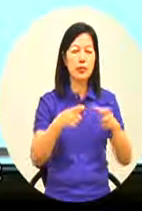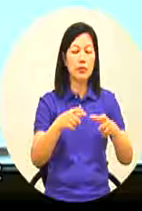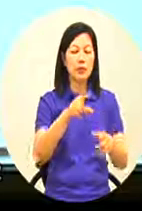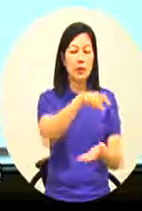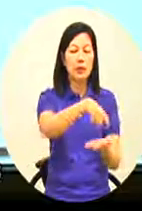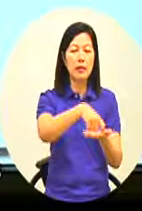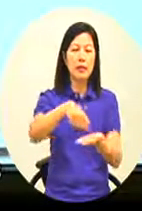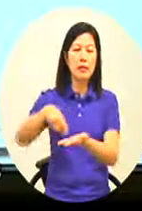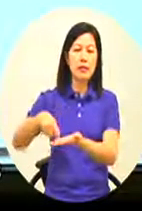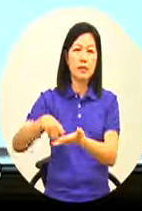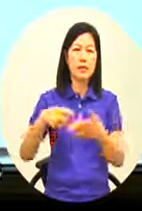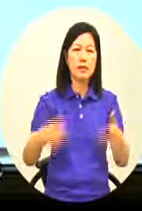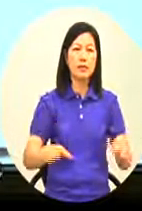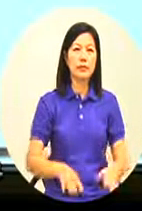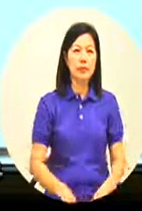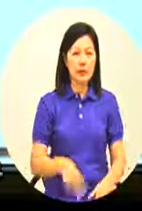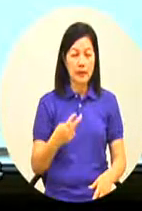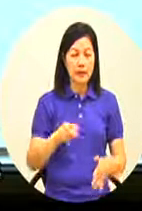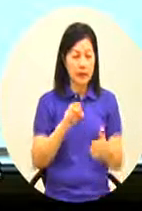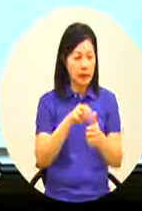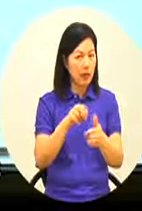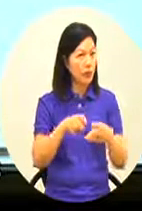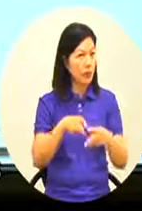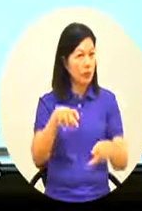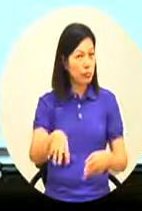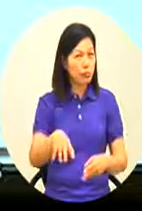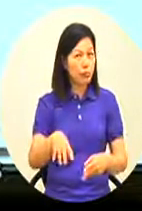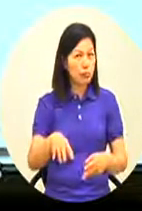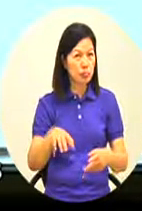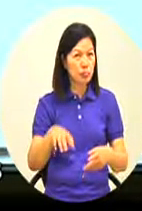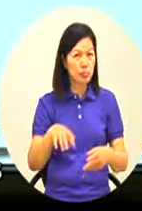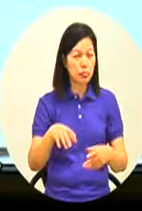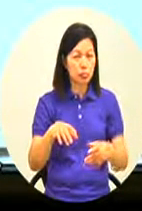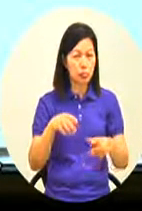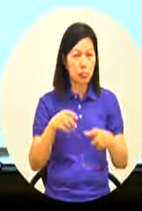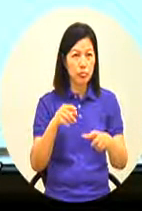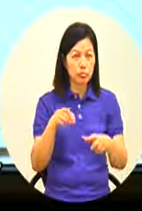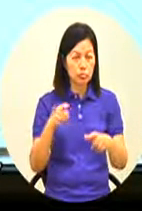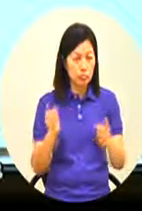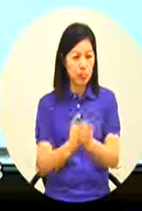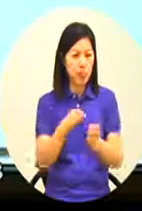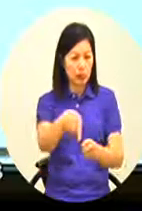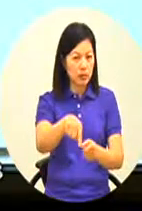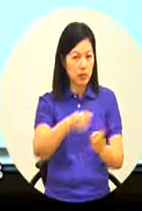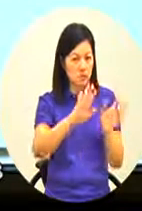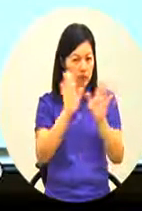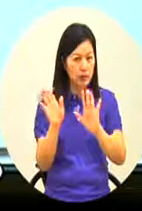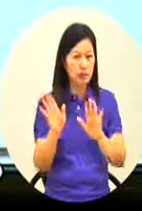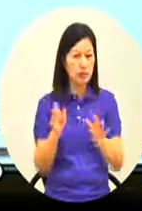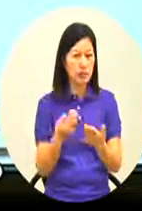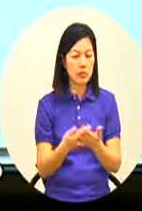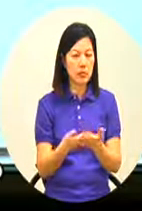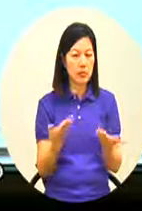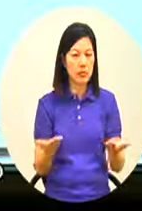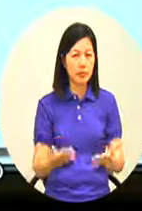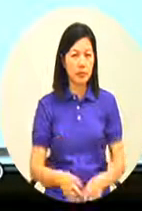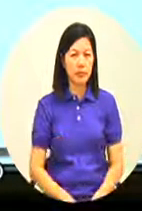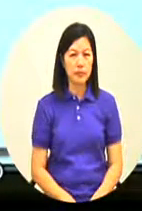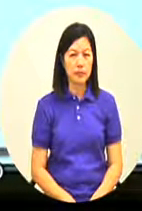如果养公处的公园遇到这样的状况，我不晓得局长会怎么处理，是会